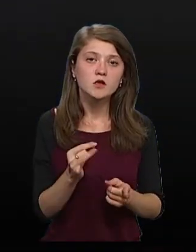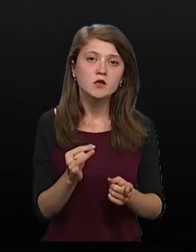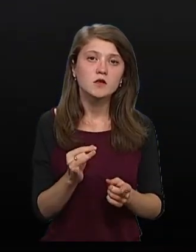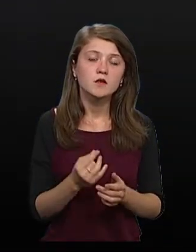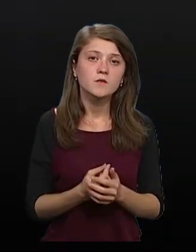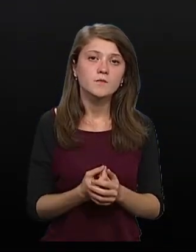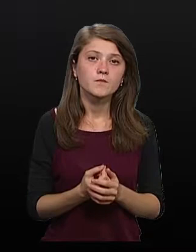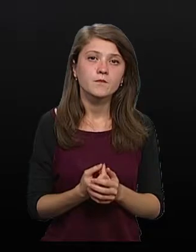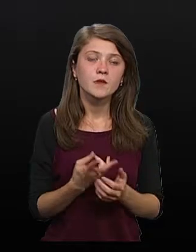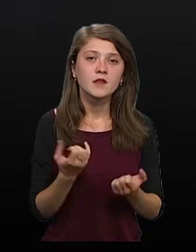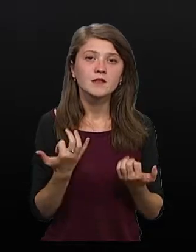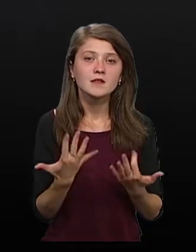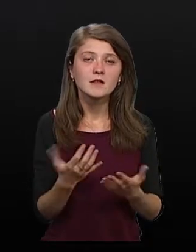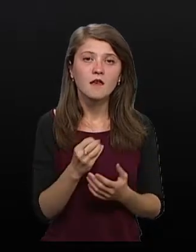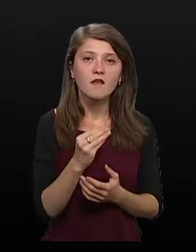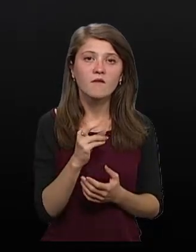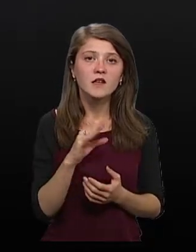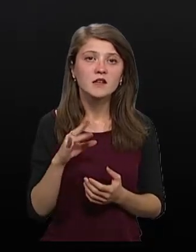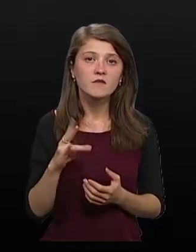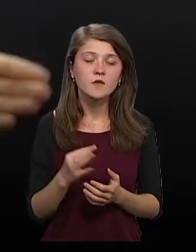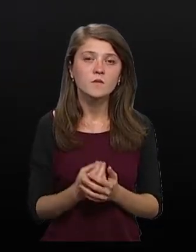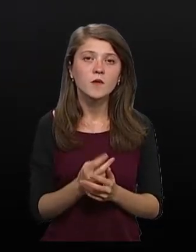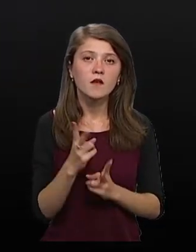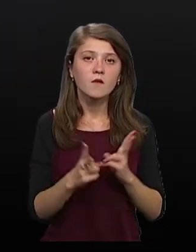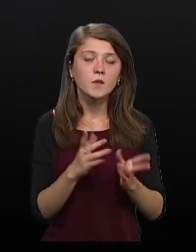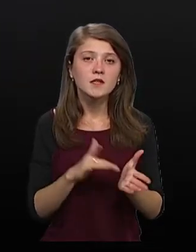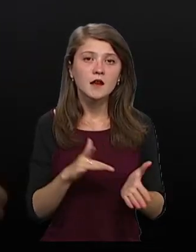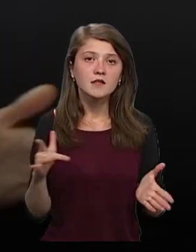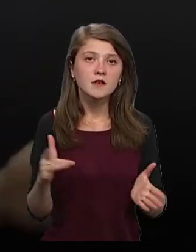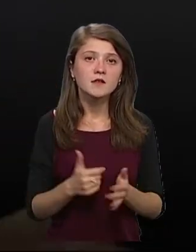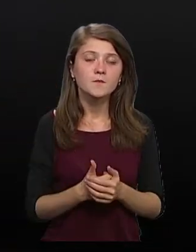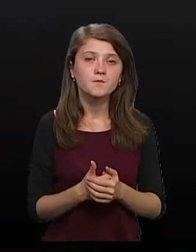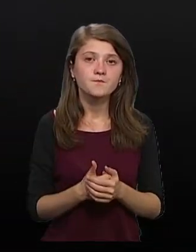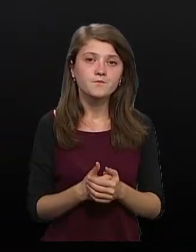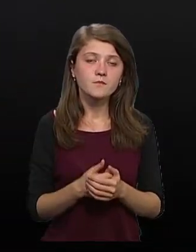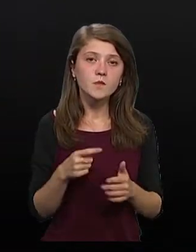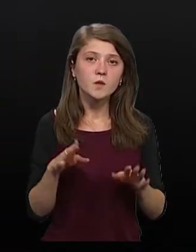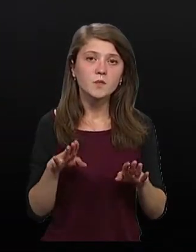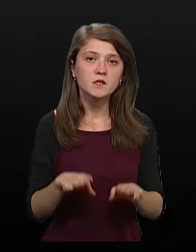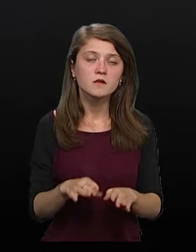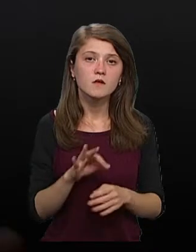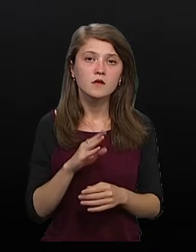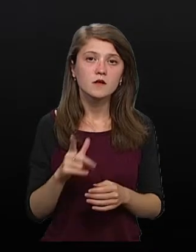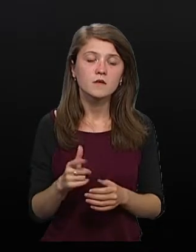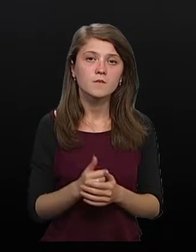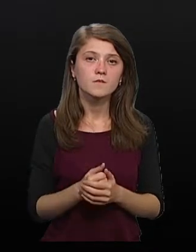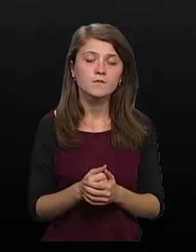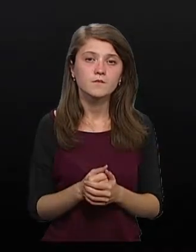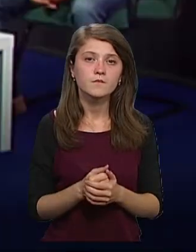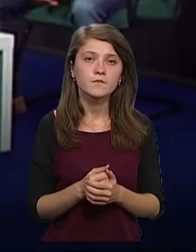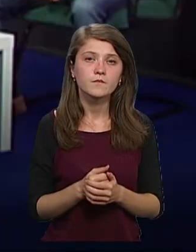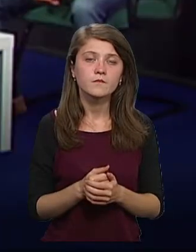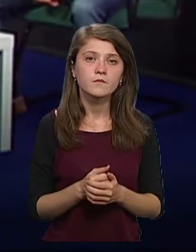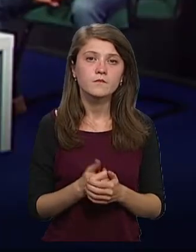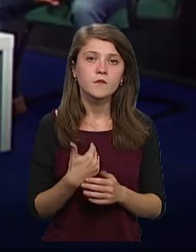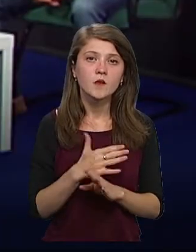наскільки ефективна реформа децентралізації. От він вказав цей пункт, що тут просідають, нібито ОТГ. Ну і там інші. Я б не